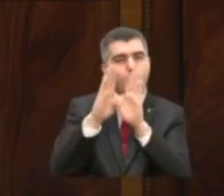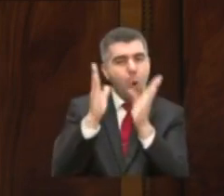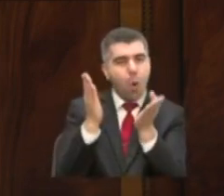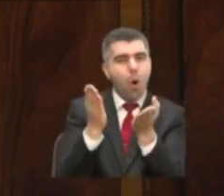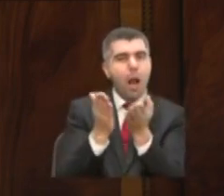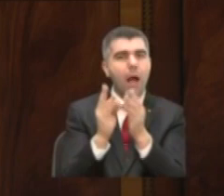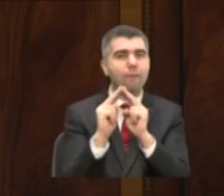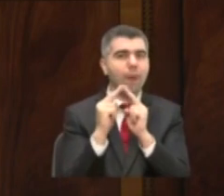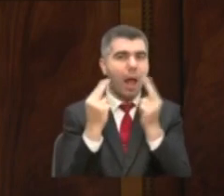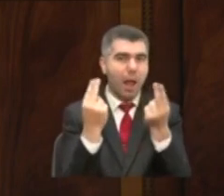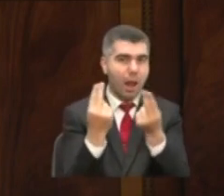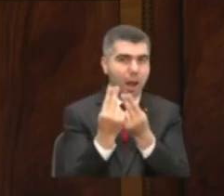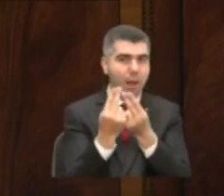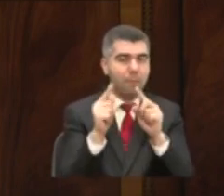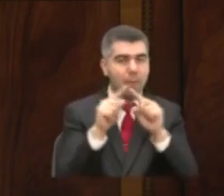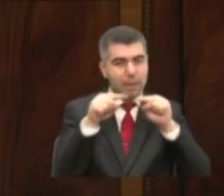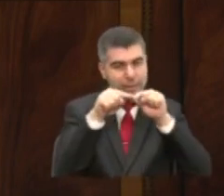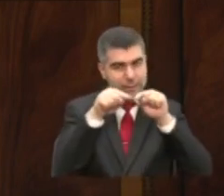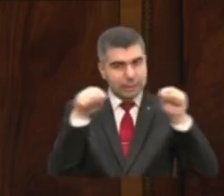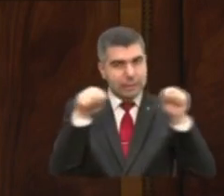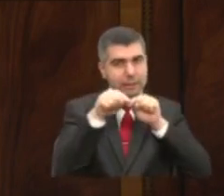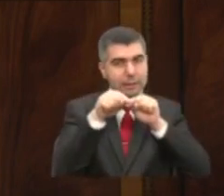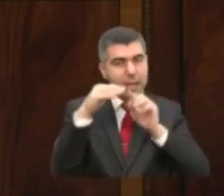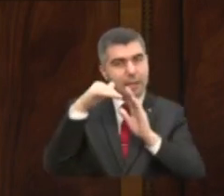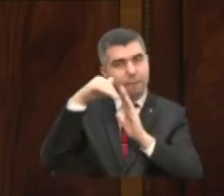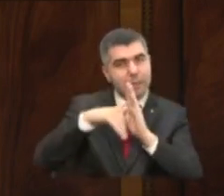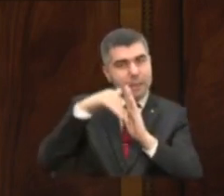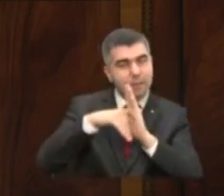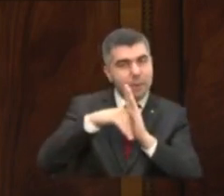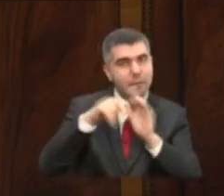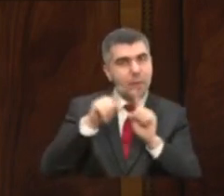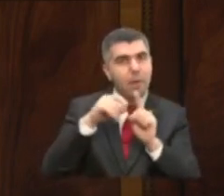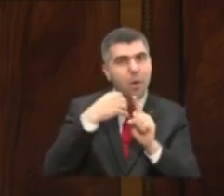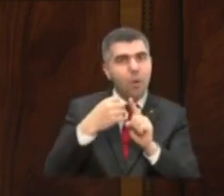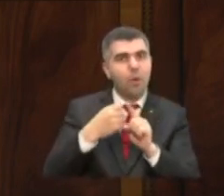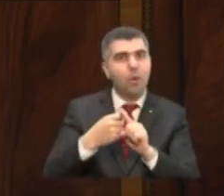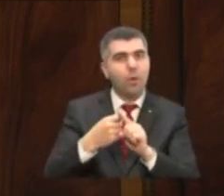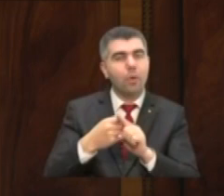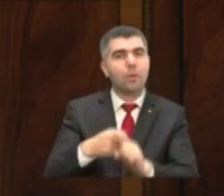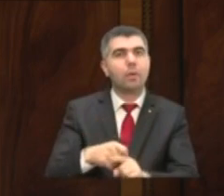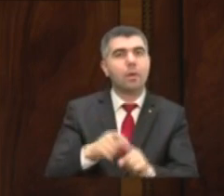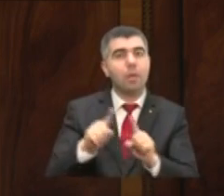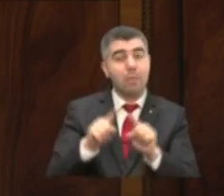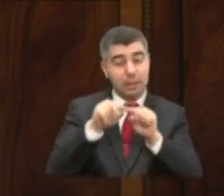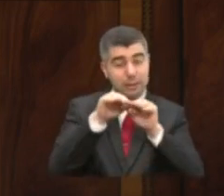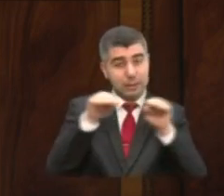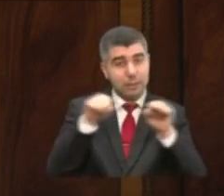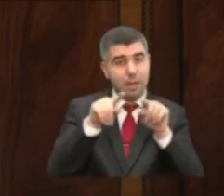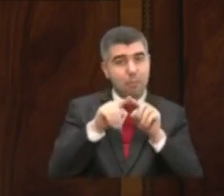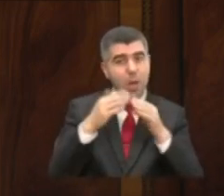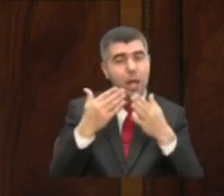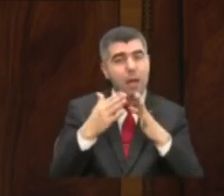الارضيه ما تحت اسمو مبدئيا ما كيعنيش الناس اللي في حق خط الاستواء لان عندهم الليل